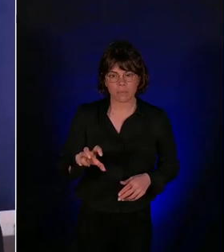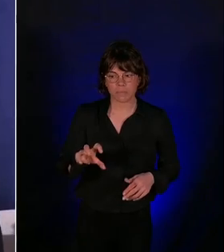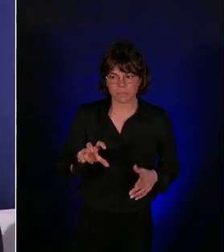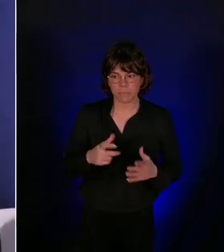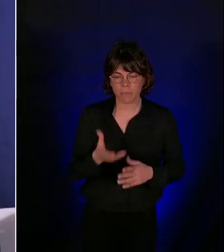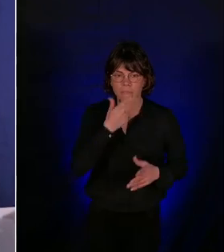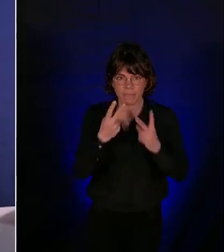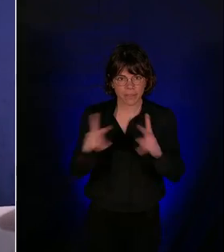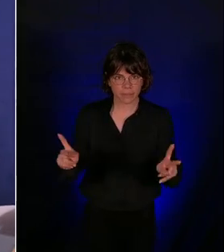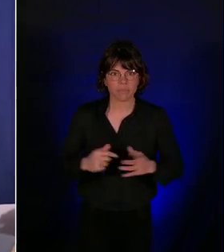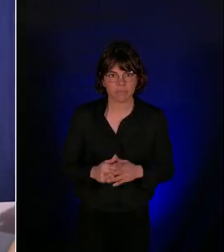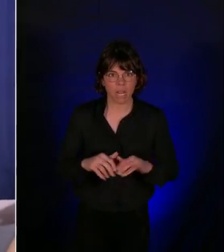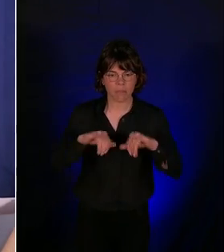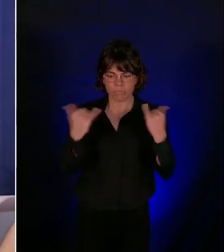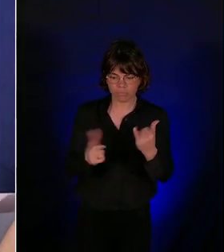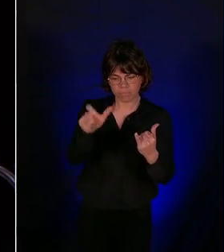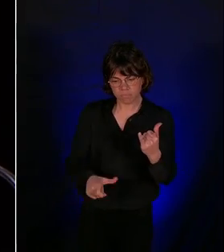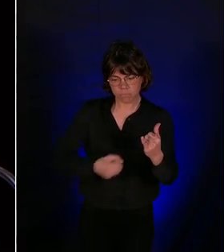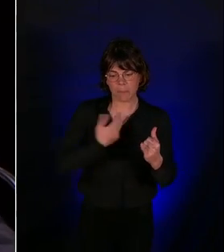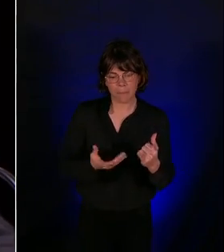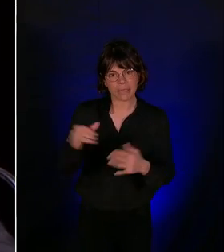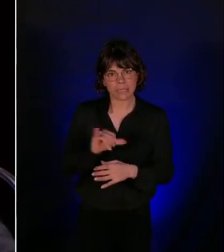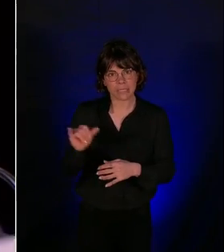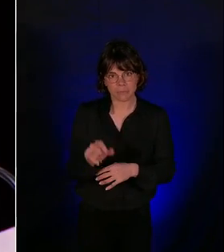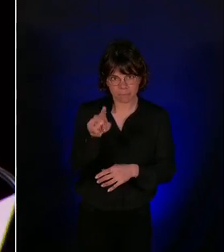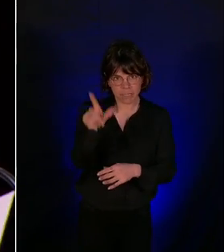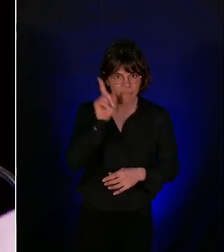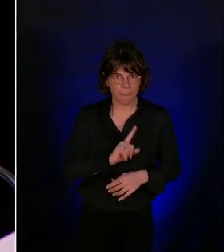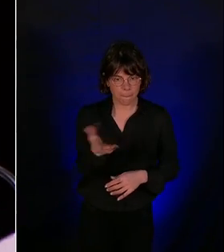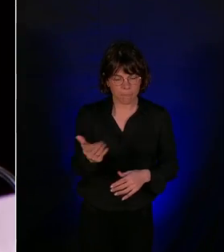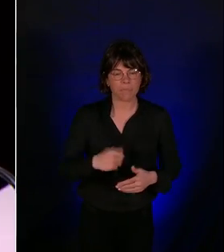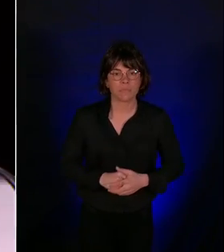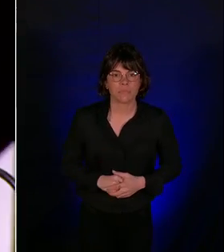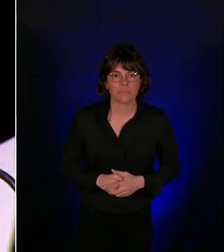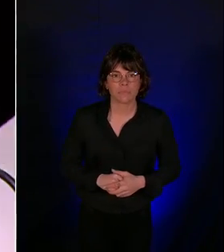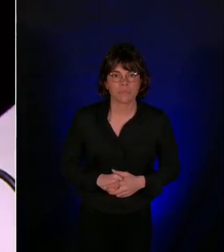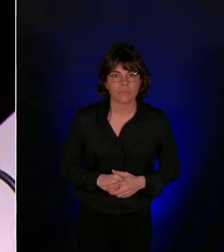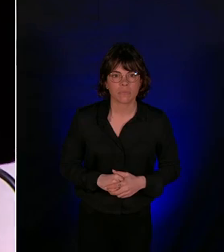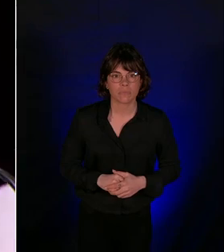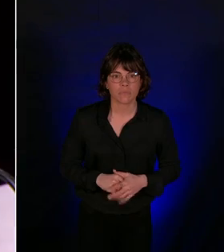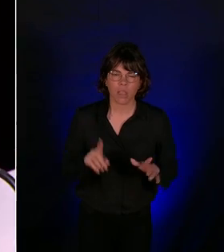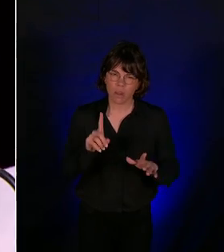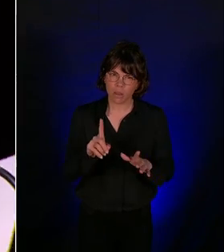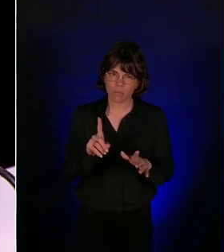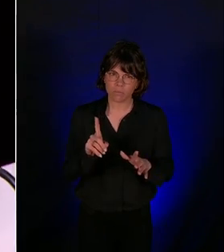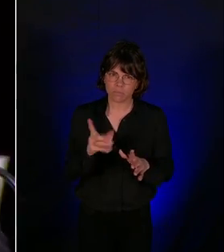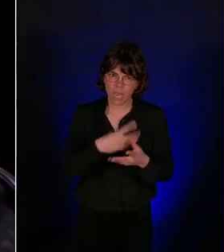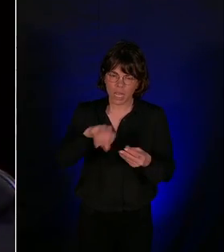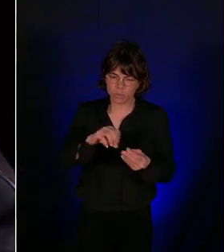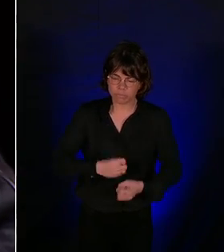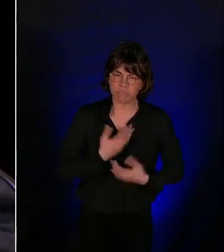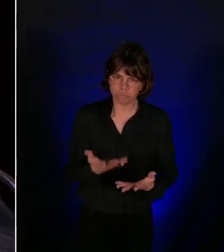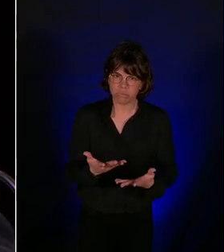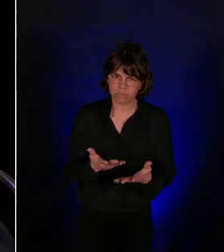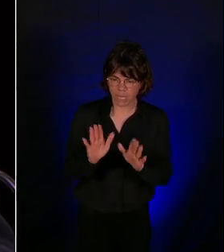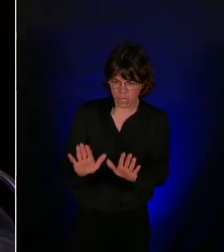évidemment Muriel rier aussi voilà j'aurais juste un peu j'ai juste une petite intervention avant de vous laisser complètement la parole